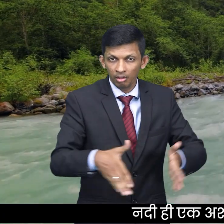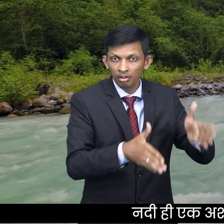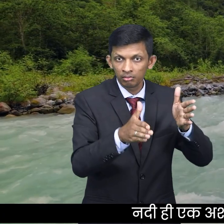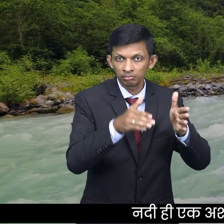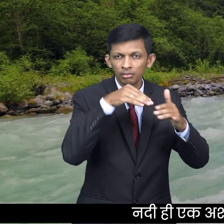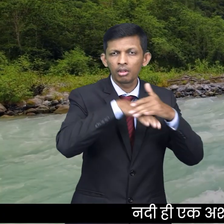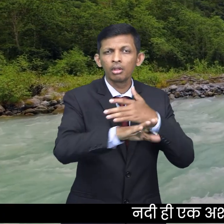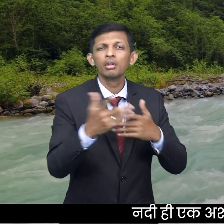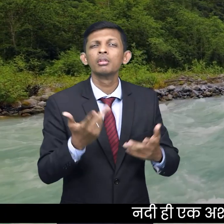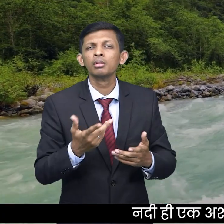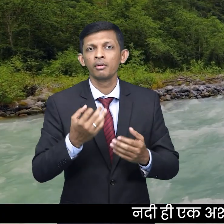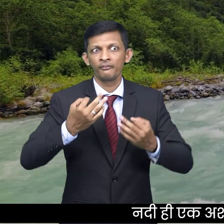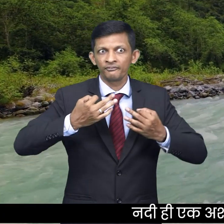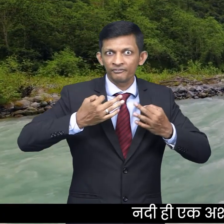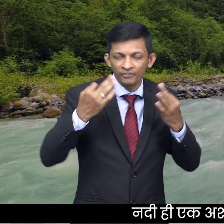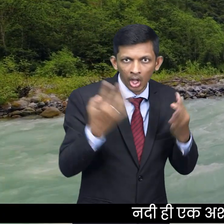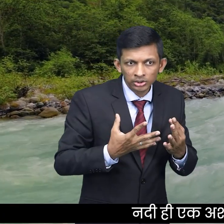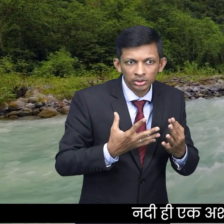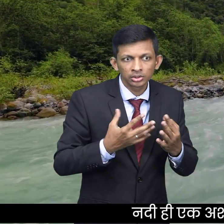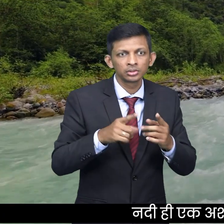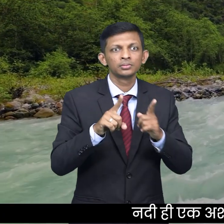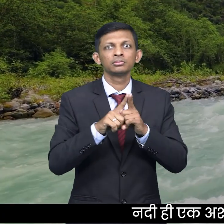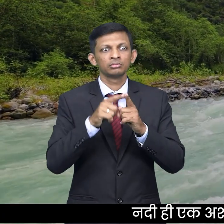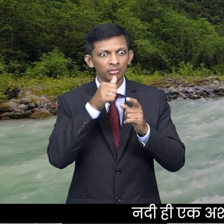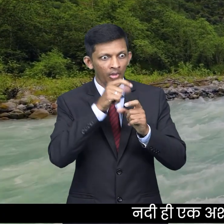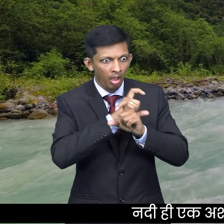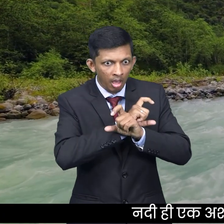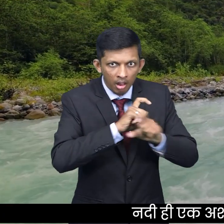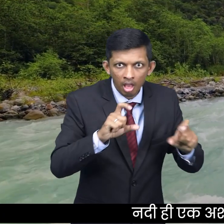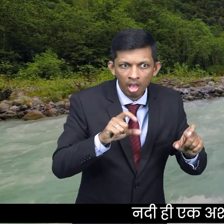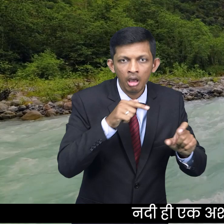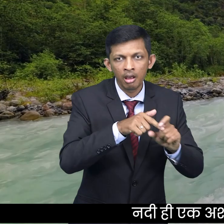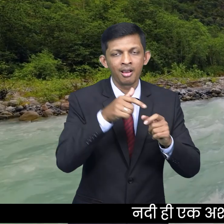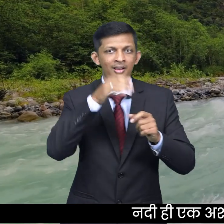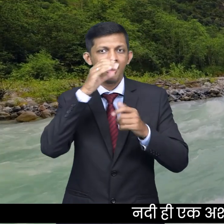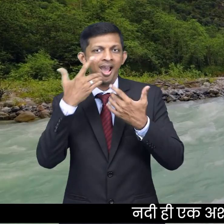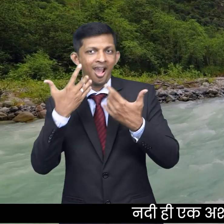नदी ही एक अशी वाहिनी आहे जिथून गोड पाणी वाहते.